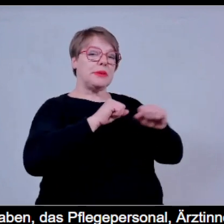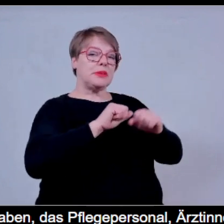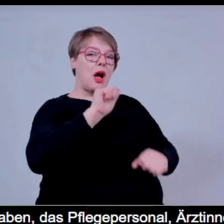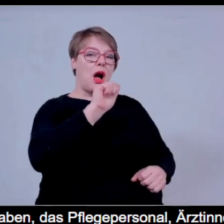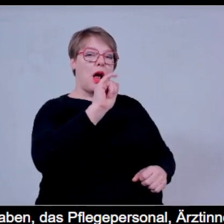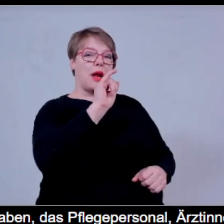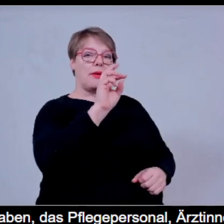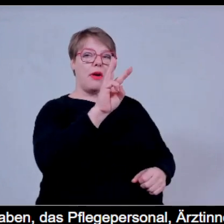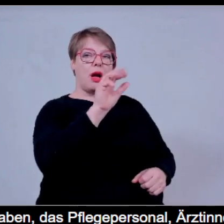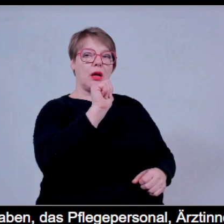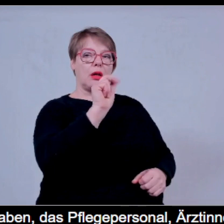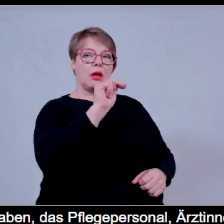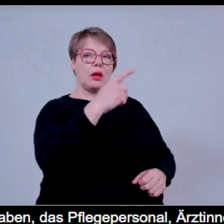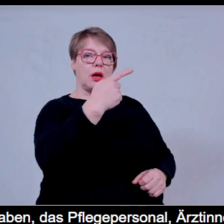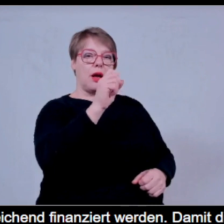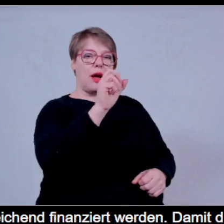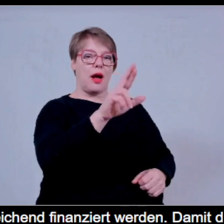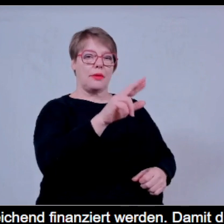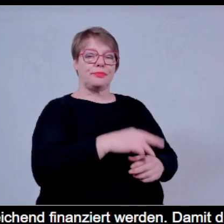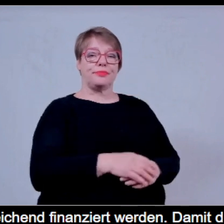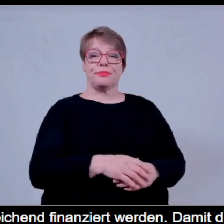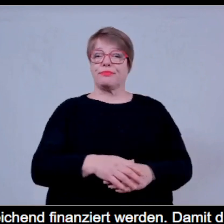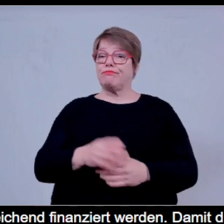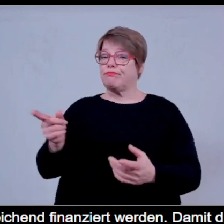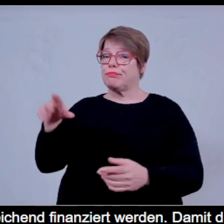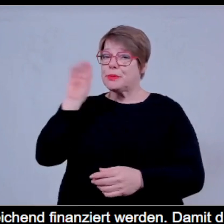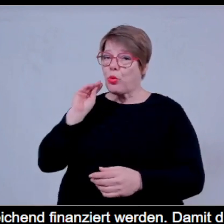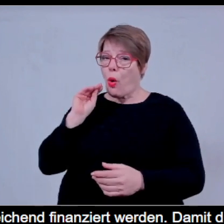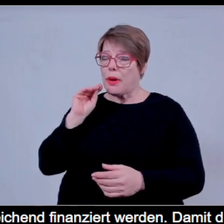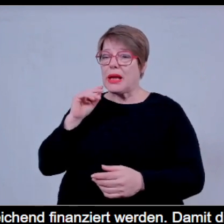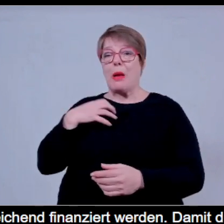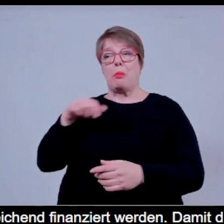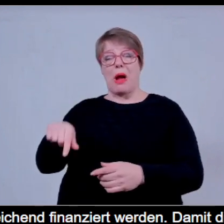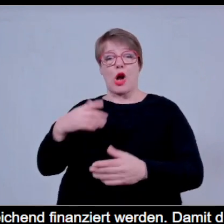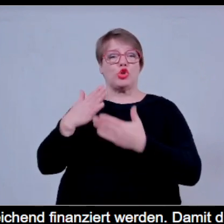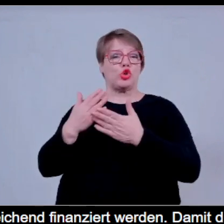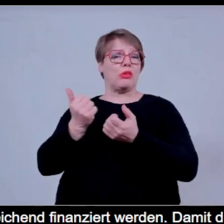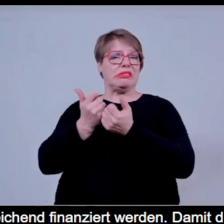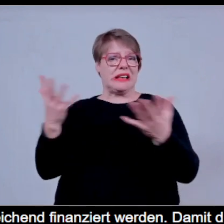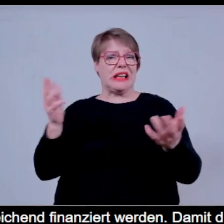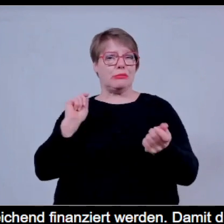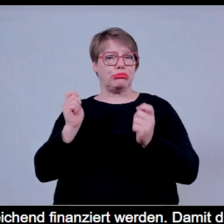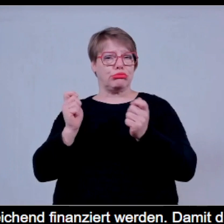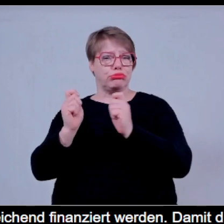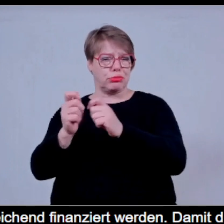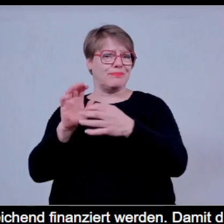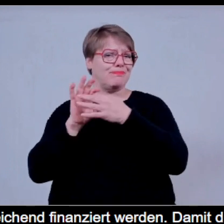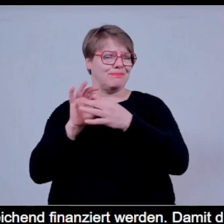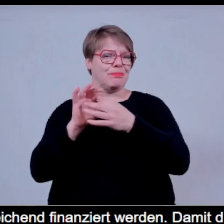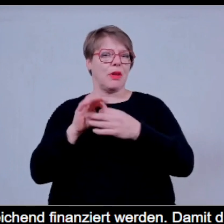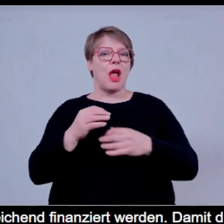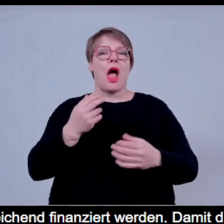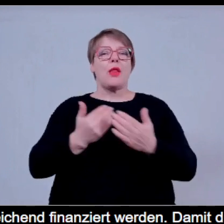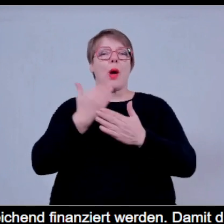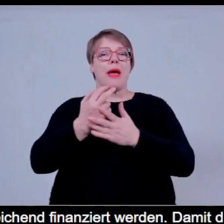Dutzende Anlagen in der Genehmigung, die auch in Kürze genehmigt sein werden, haben viele, die in wenigen Wochen